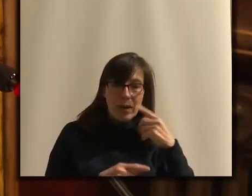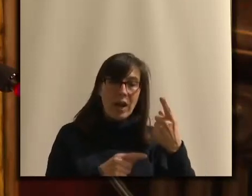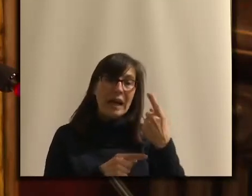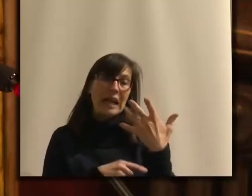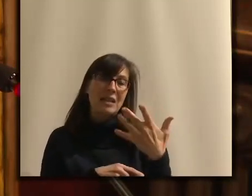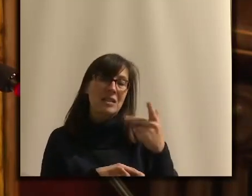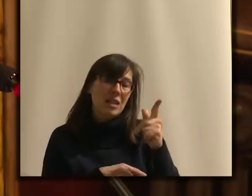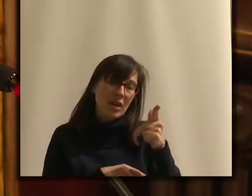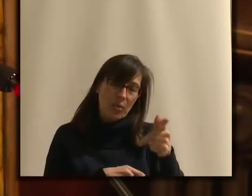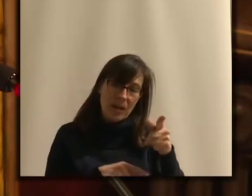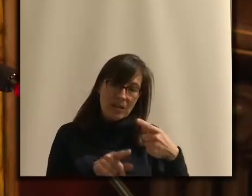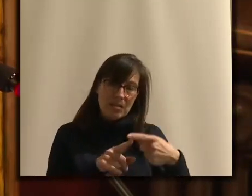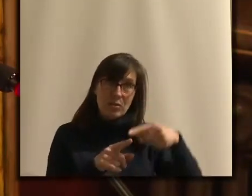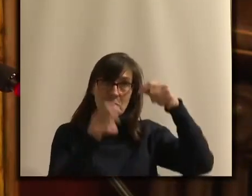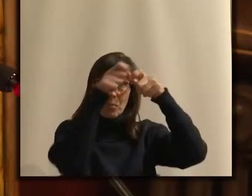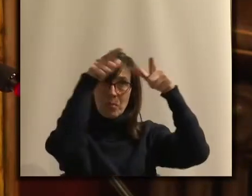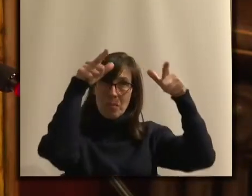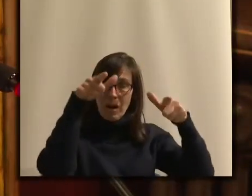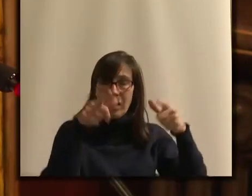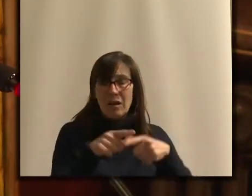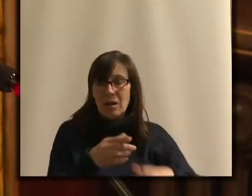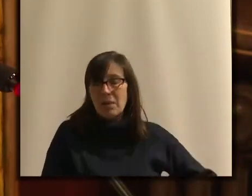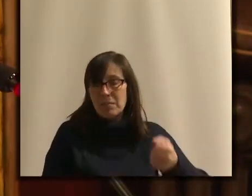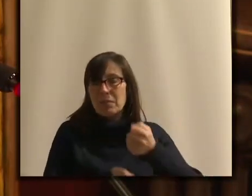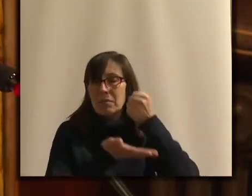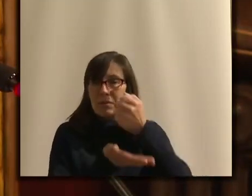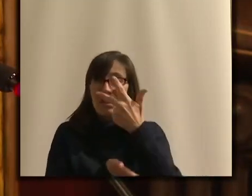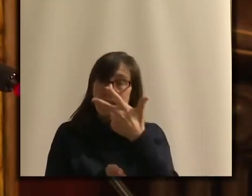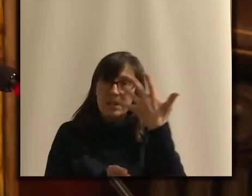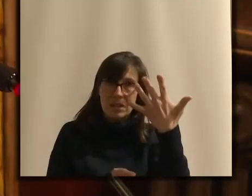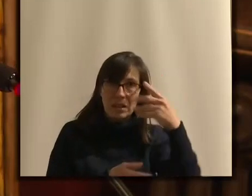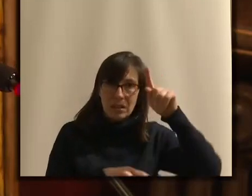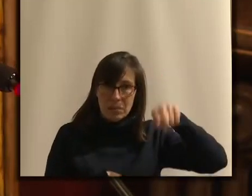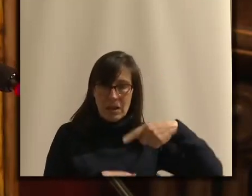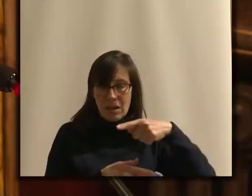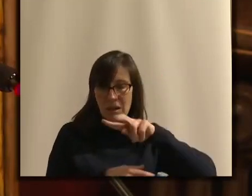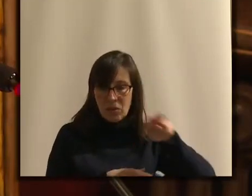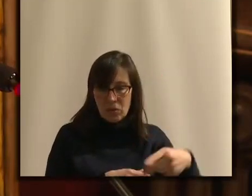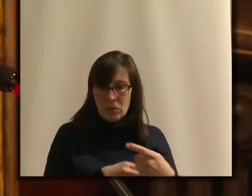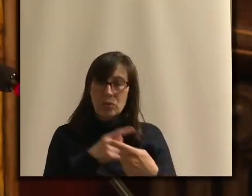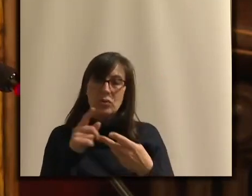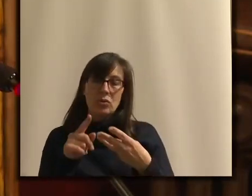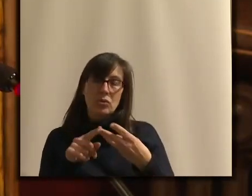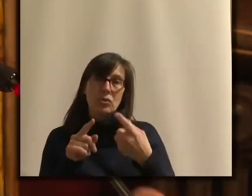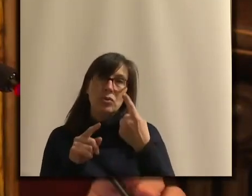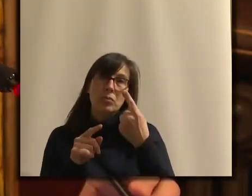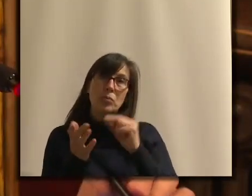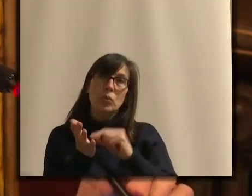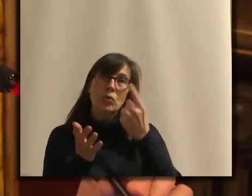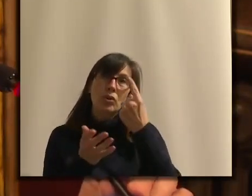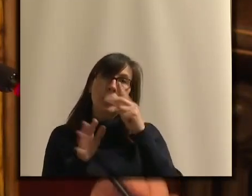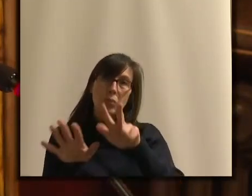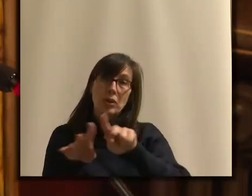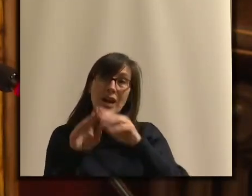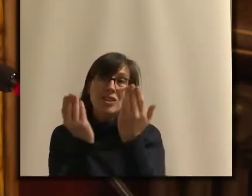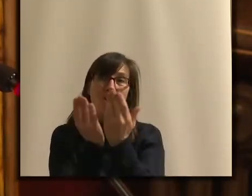quilowatts amb una inversió de 35.890 euros. En el punt 18, l'aprovació inicial també del projecte a